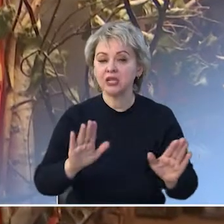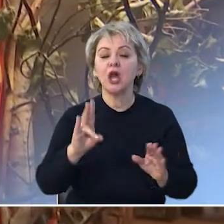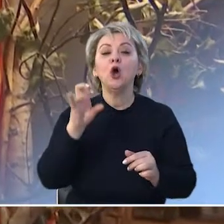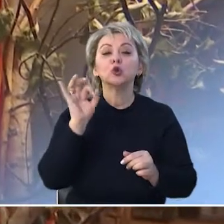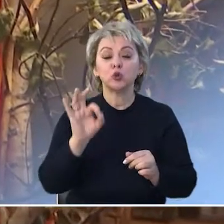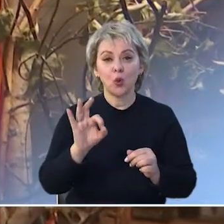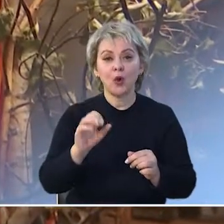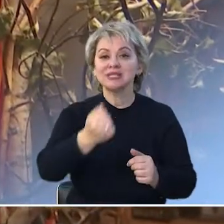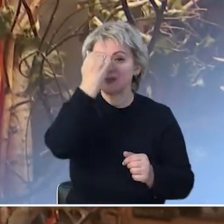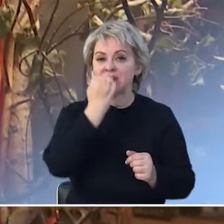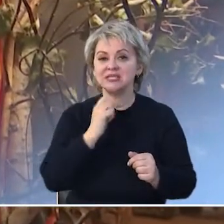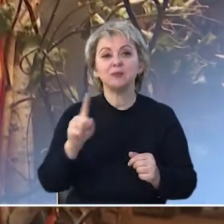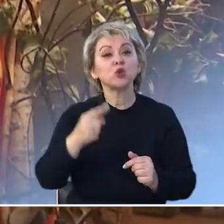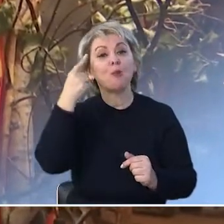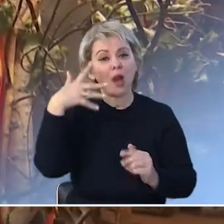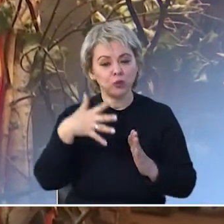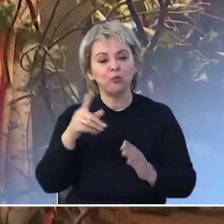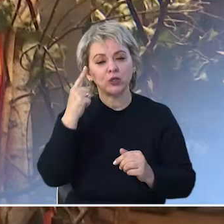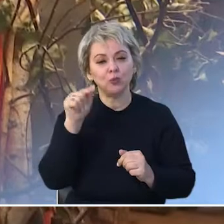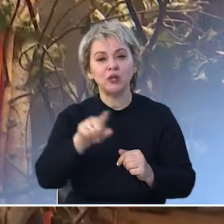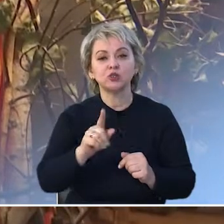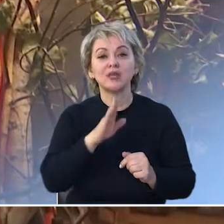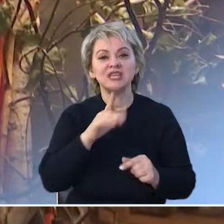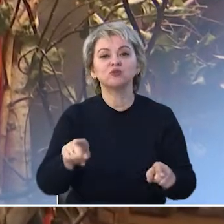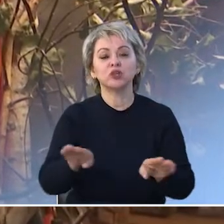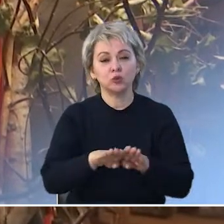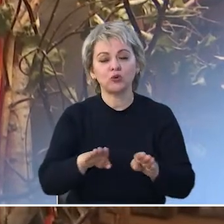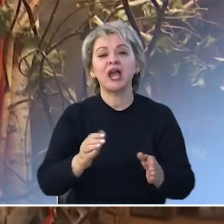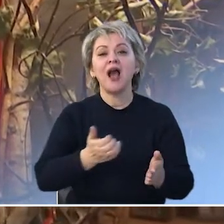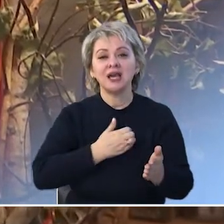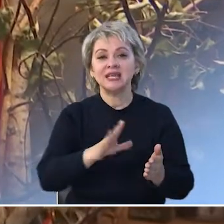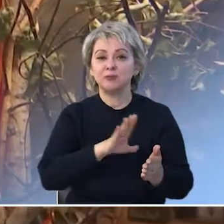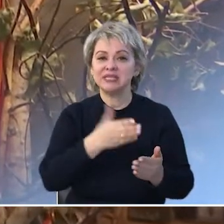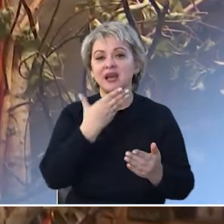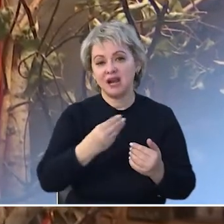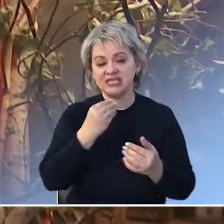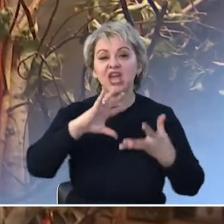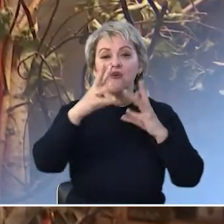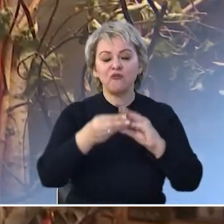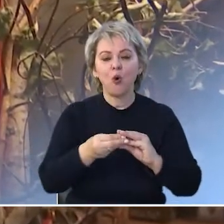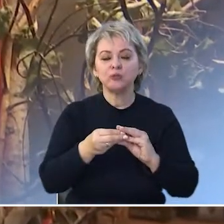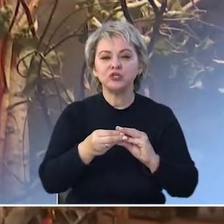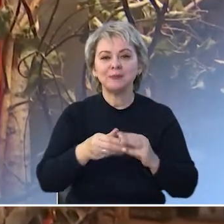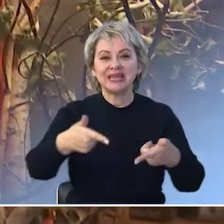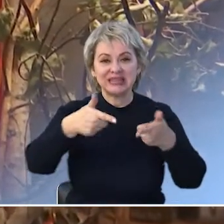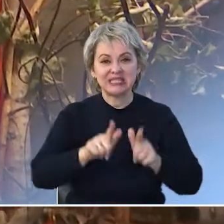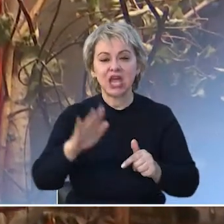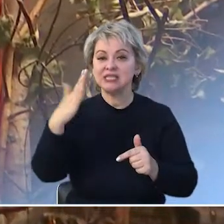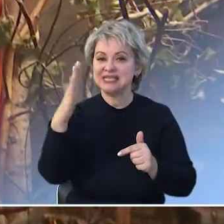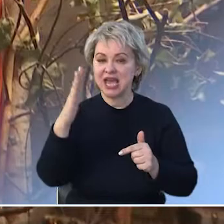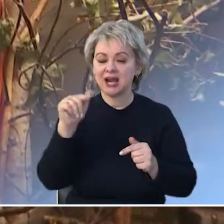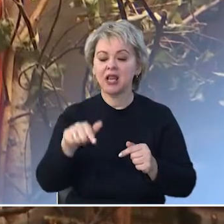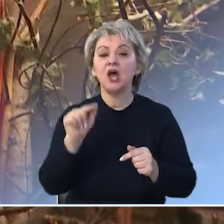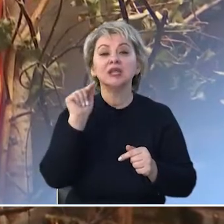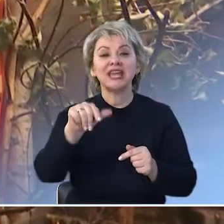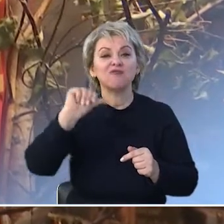Непонятно. Но спасибо, что подумали о том, что девушки тоже хотят быть красивыми. В общем, настоящее